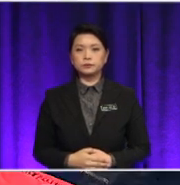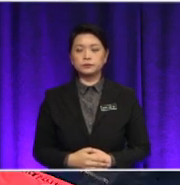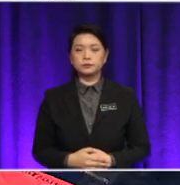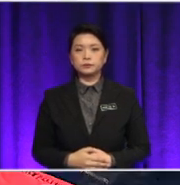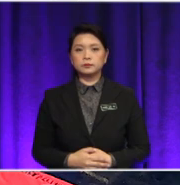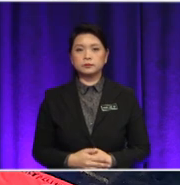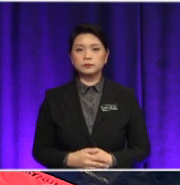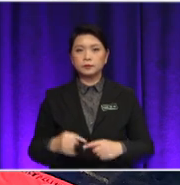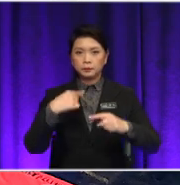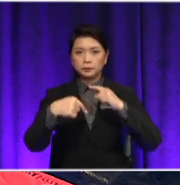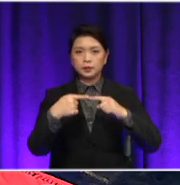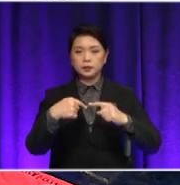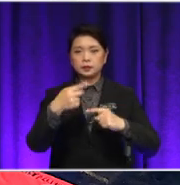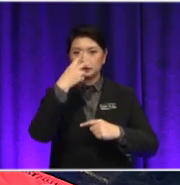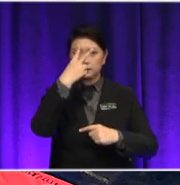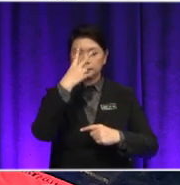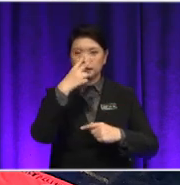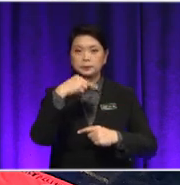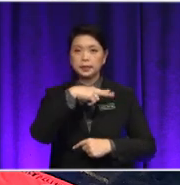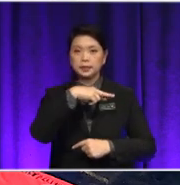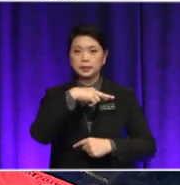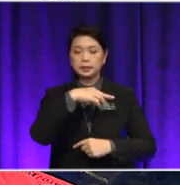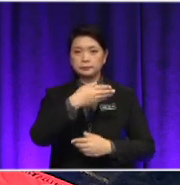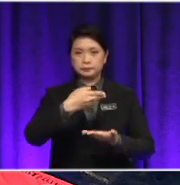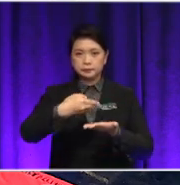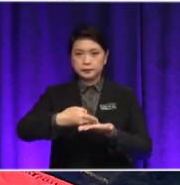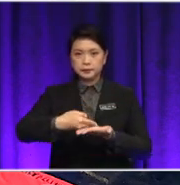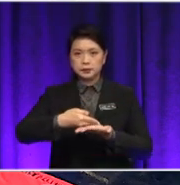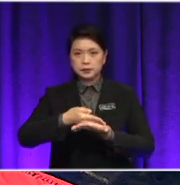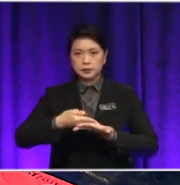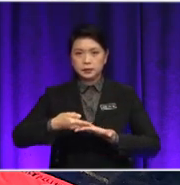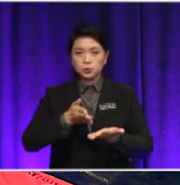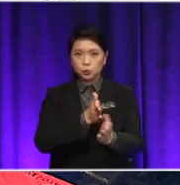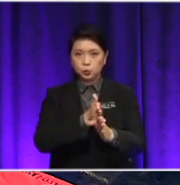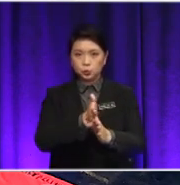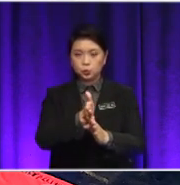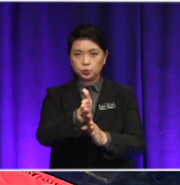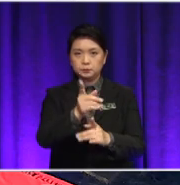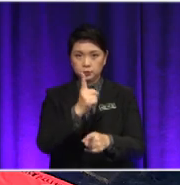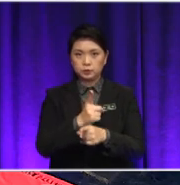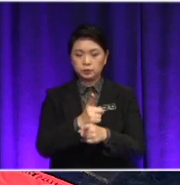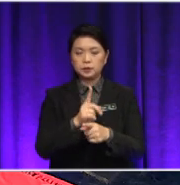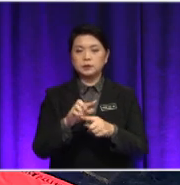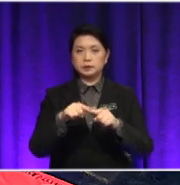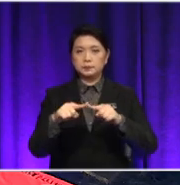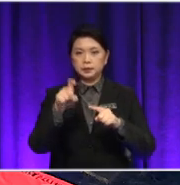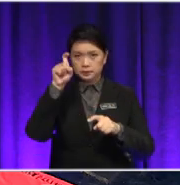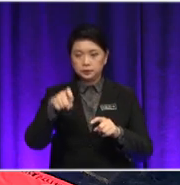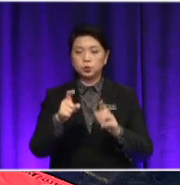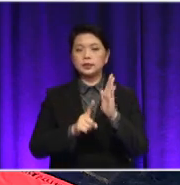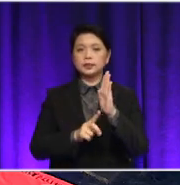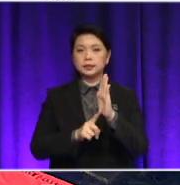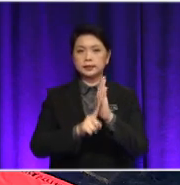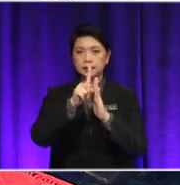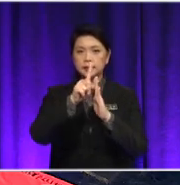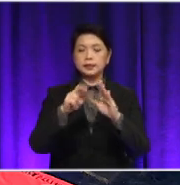dah keadaan lurus seperti ini, kita perlu naikkan dia. Tetapi sebelum tu, untuk lebih selesa pada rakan kita, minta dia